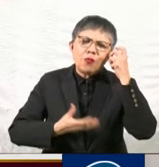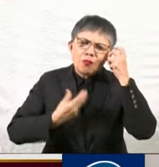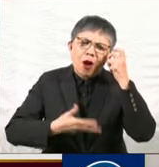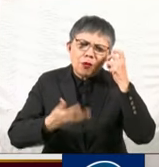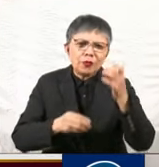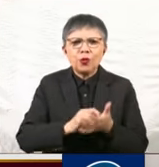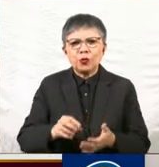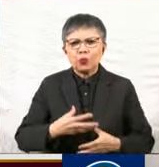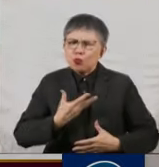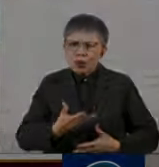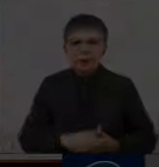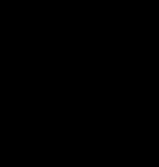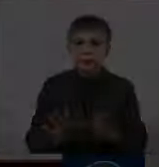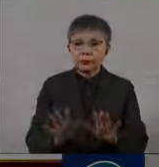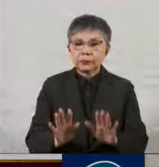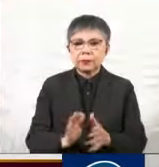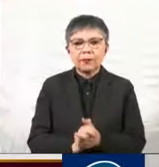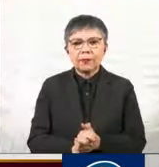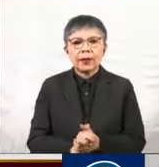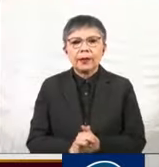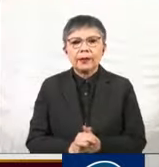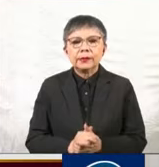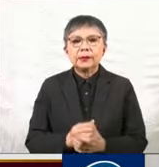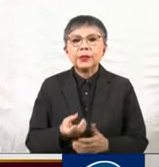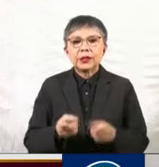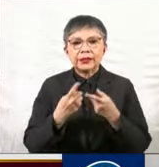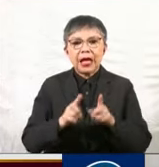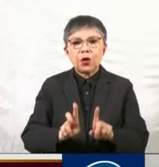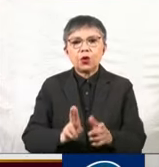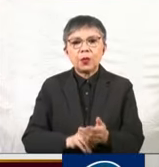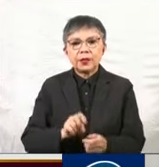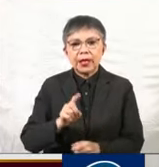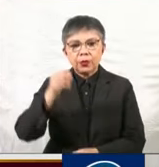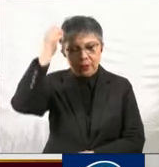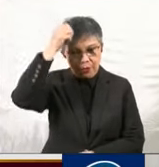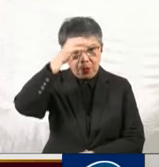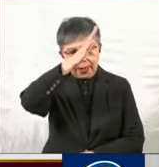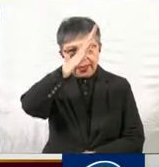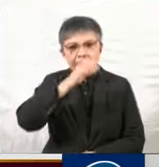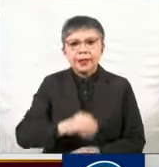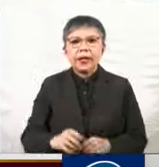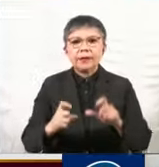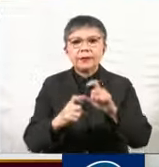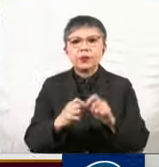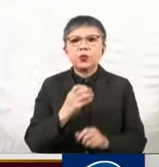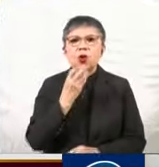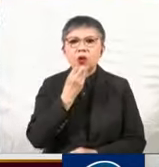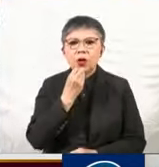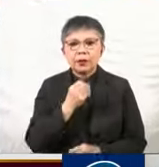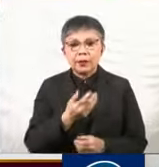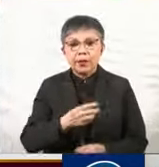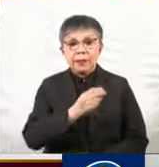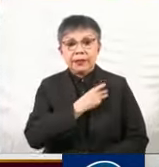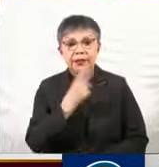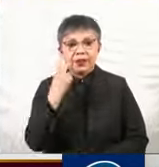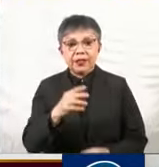mobil curhat jika dibutuhkan kami persilakan kepada pasangan calon nomor urut 1 Bapak Ridwan Kamil dan bapak suswono untuk menyampaikan